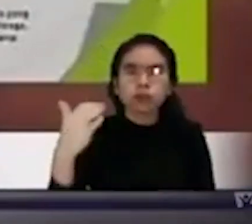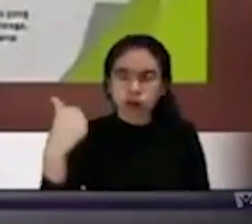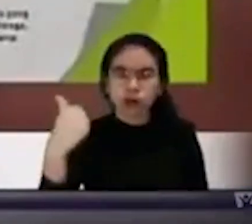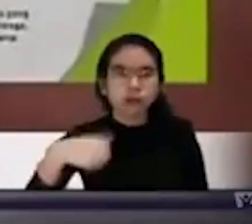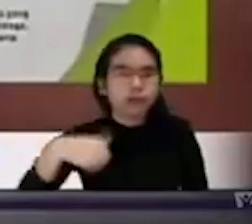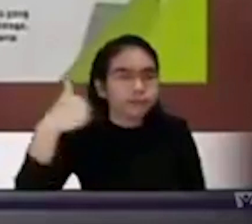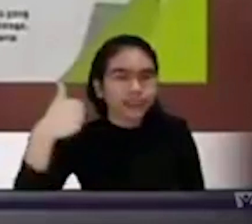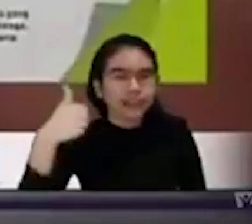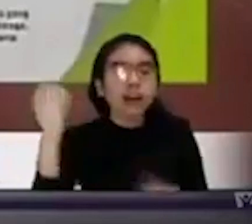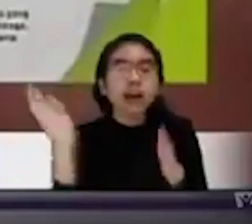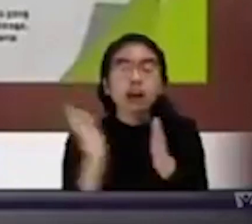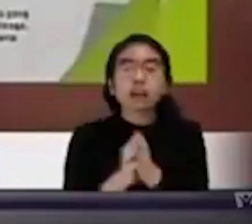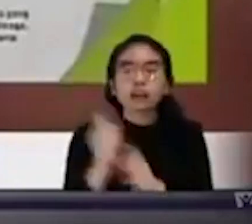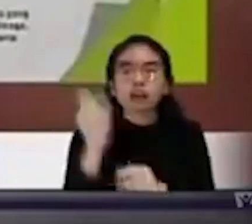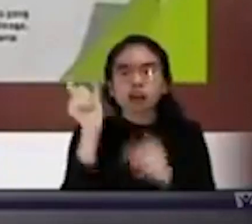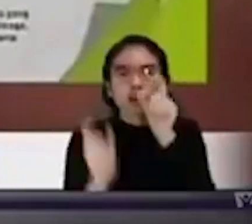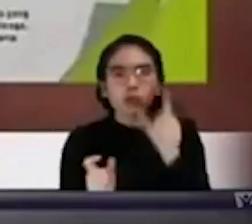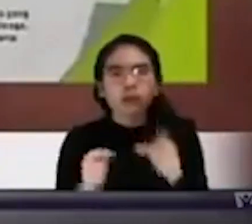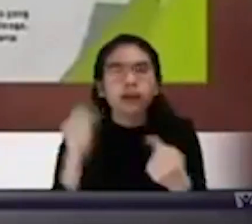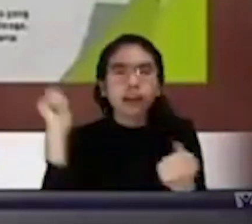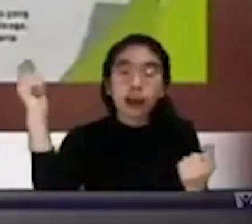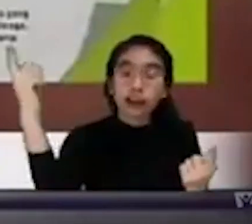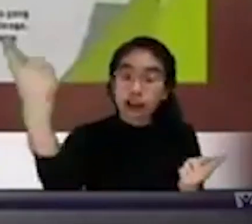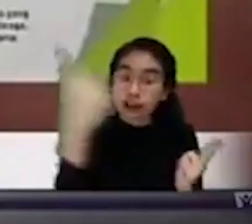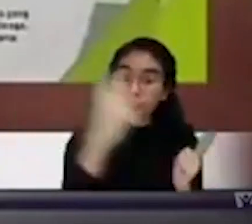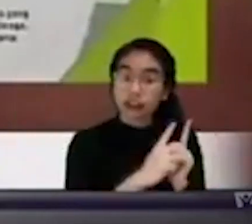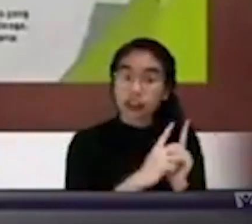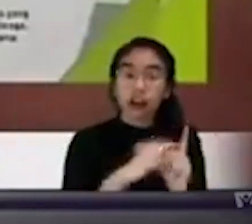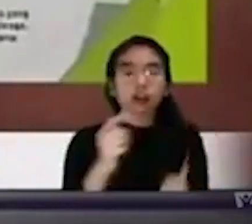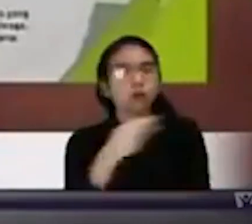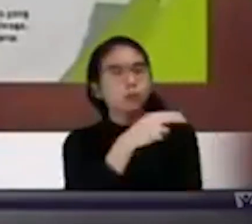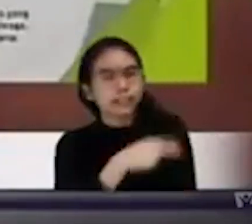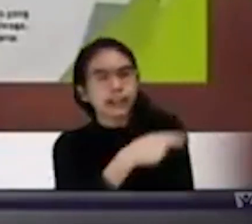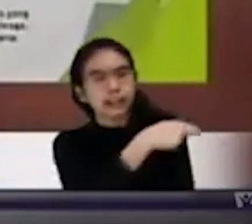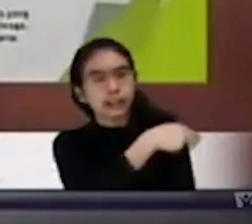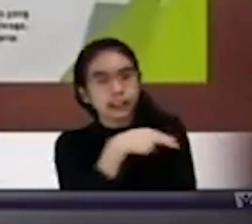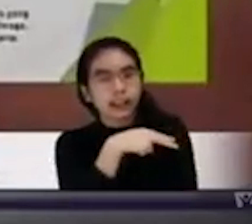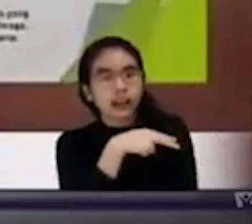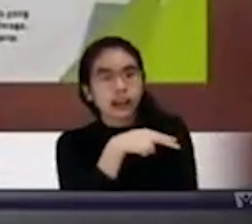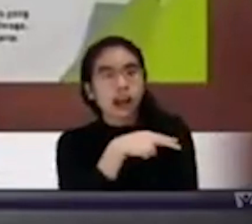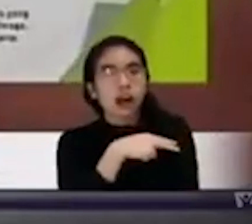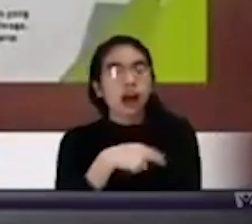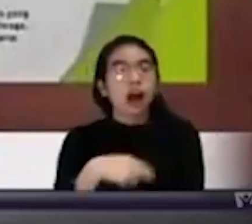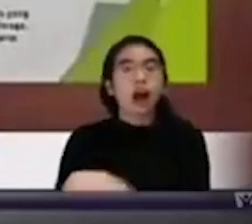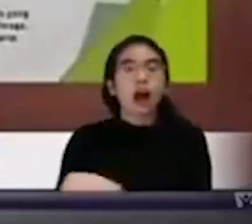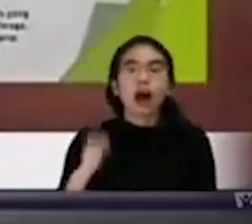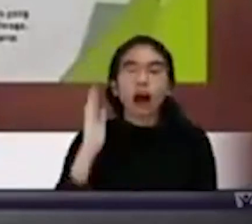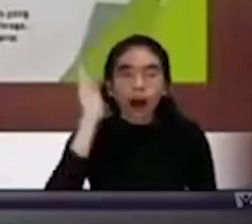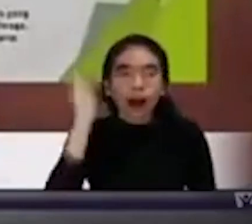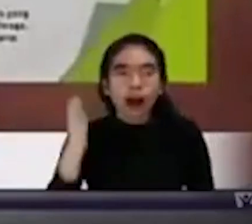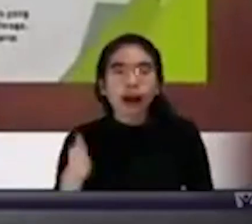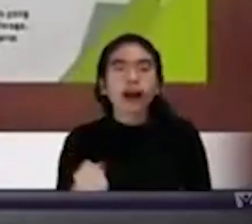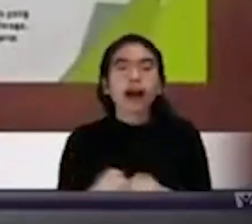sakit juga mengalami pola hidup sehat yang baik. Jadi budaya kerja di rumah sakit adalah